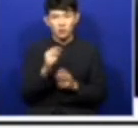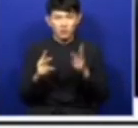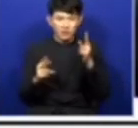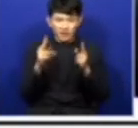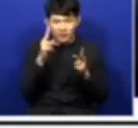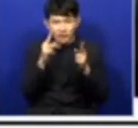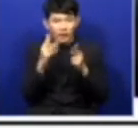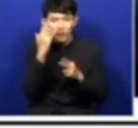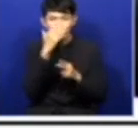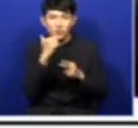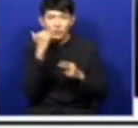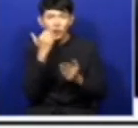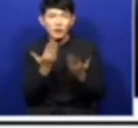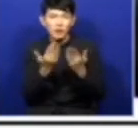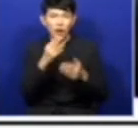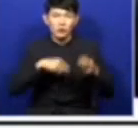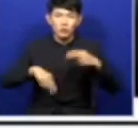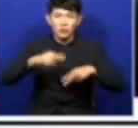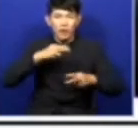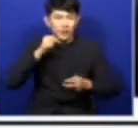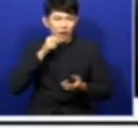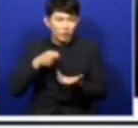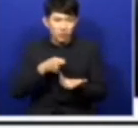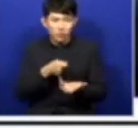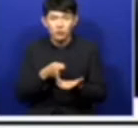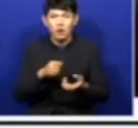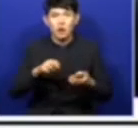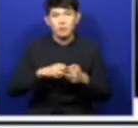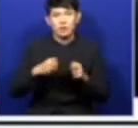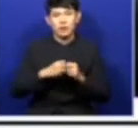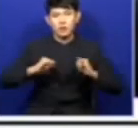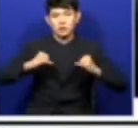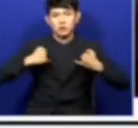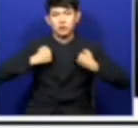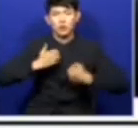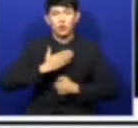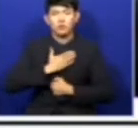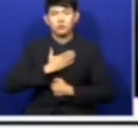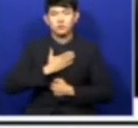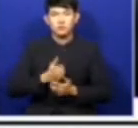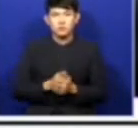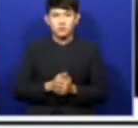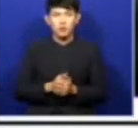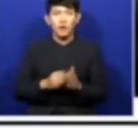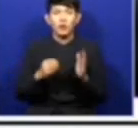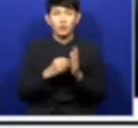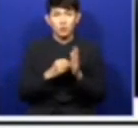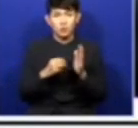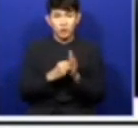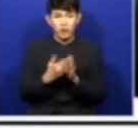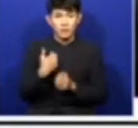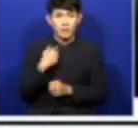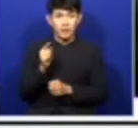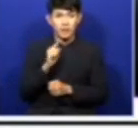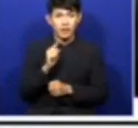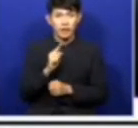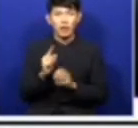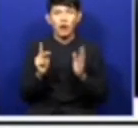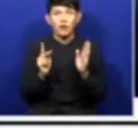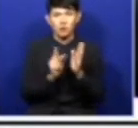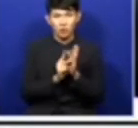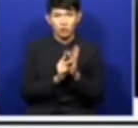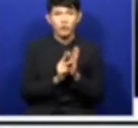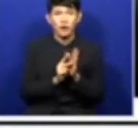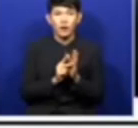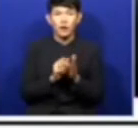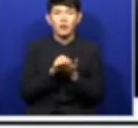แลเป็นปัญหาสำหรับเจ้าของกรุงเทพมหานครมีข้อบัญญัติในเรื่องของการ